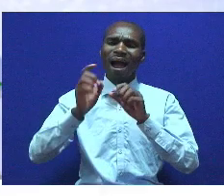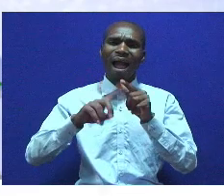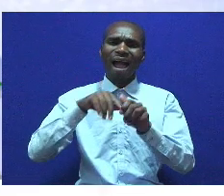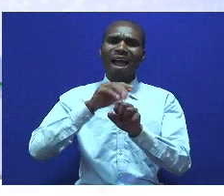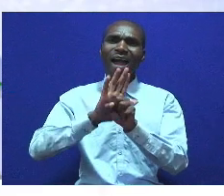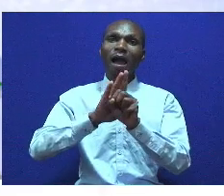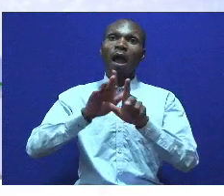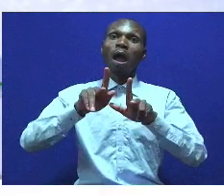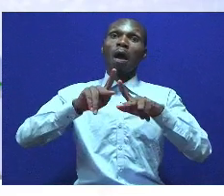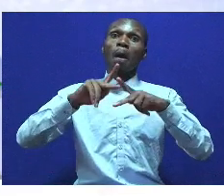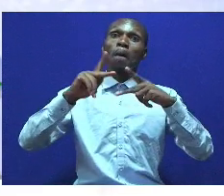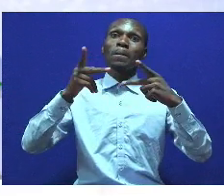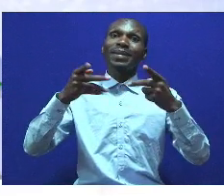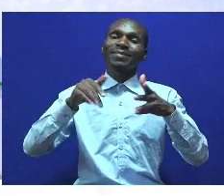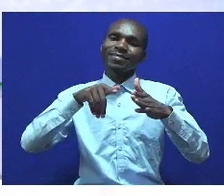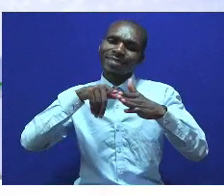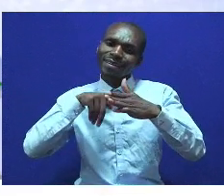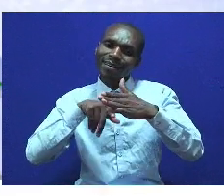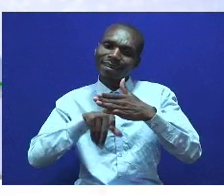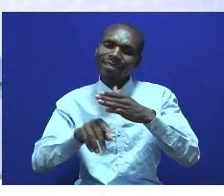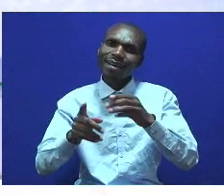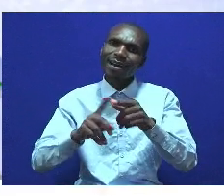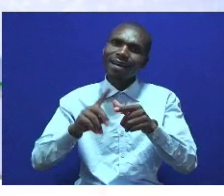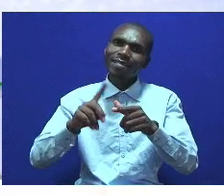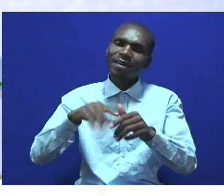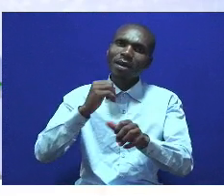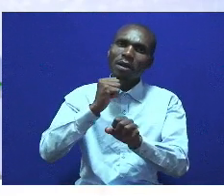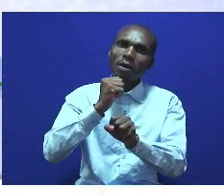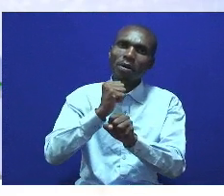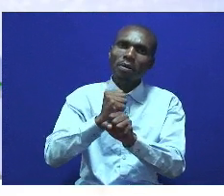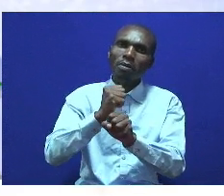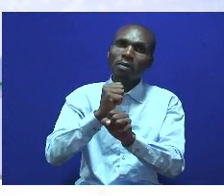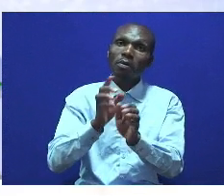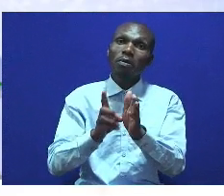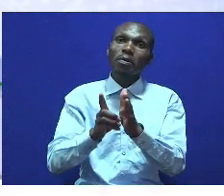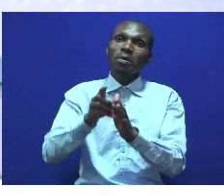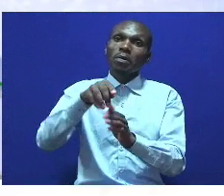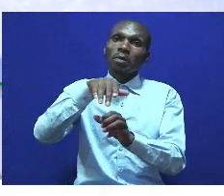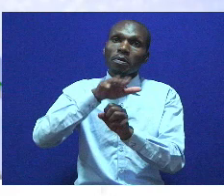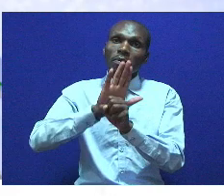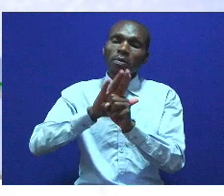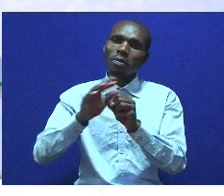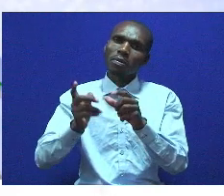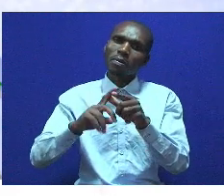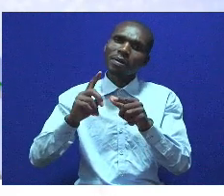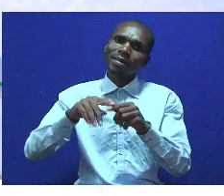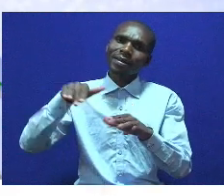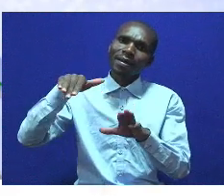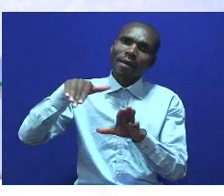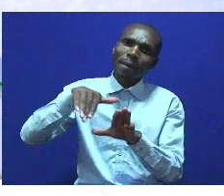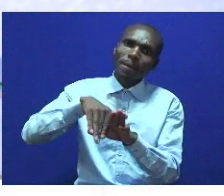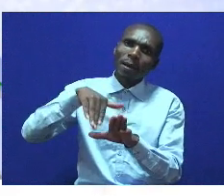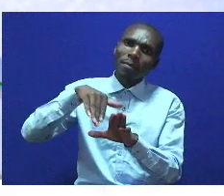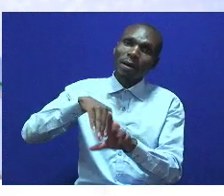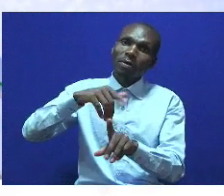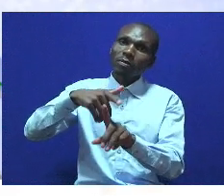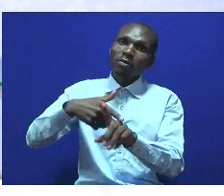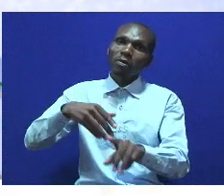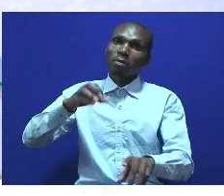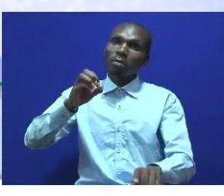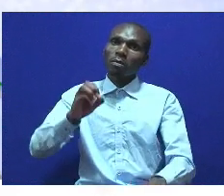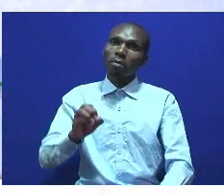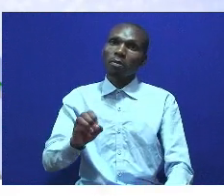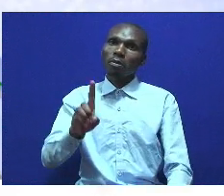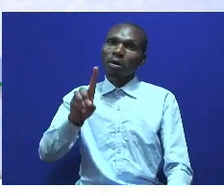awo ichabere kawe kirana eryo we kirania emeroberyo ya magendro niko bono aba bwatan korwa se kya mekyo kya ODM